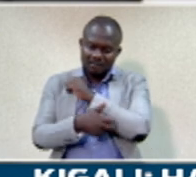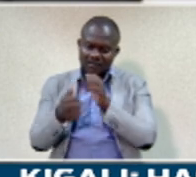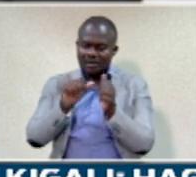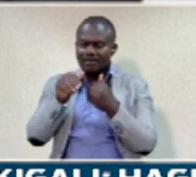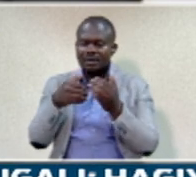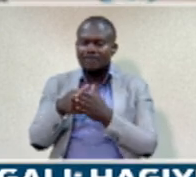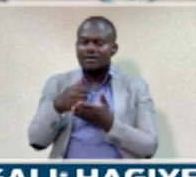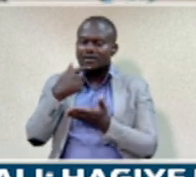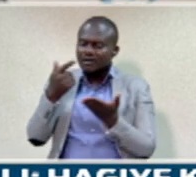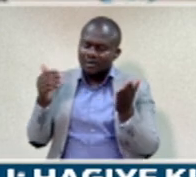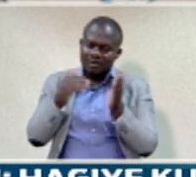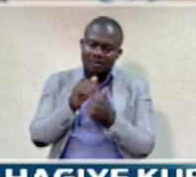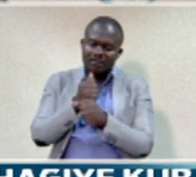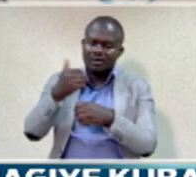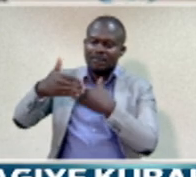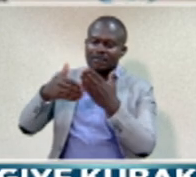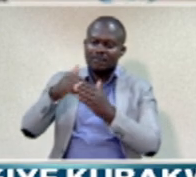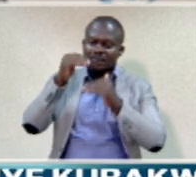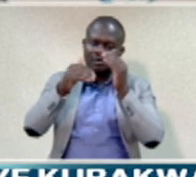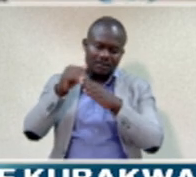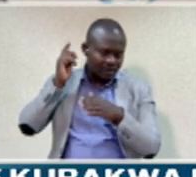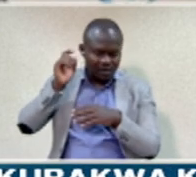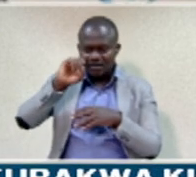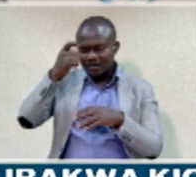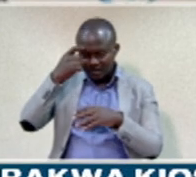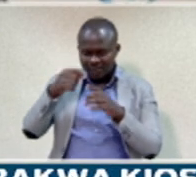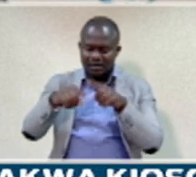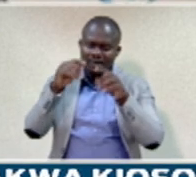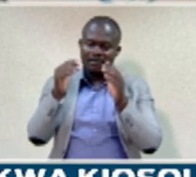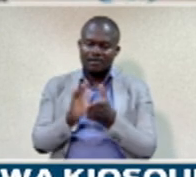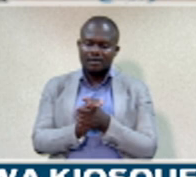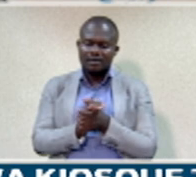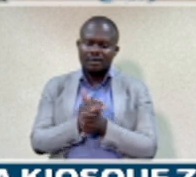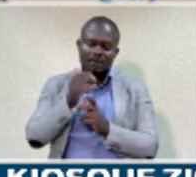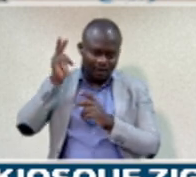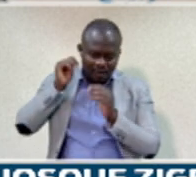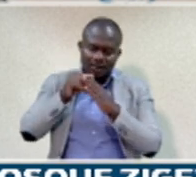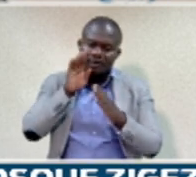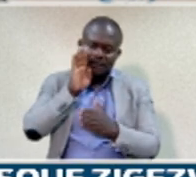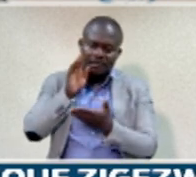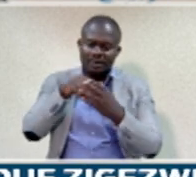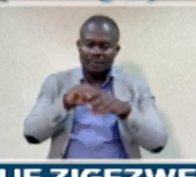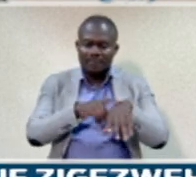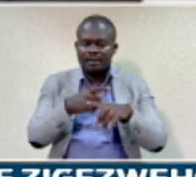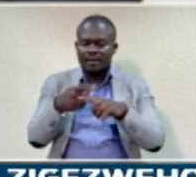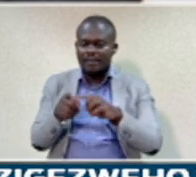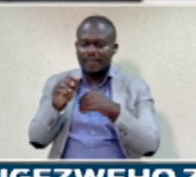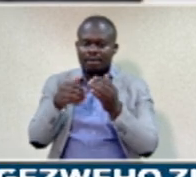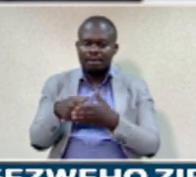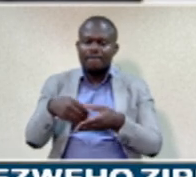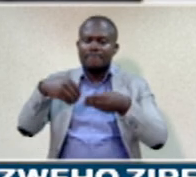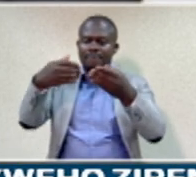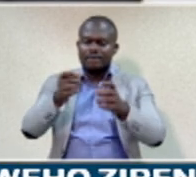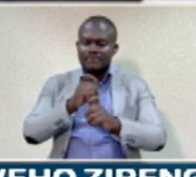abandi akabagambanira kandi agakorana bya hafi n'inzego z'iperereza za guverinoma yabicanye abumvise ibinyoma bye mu bihe bitandukanye bagiye